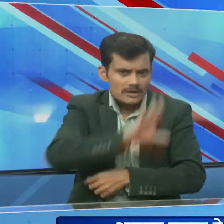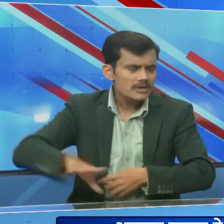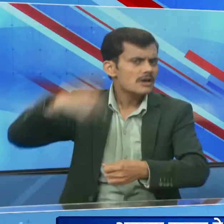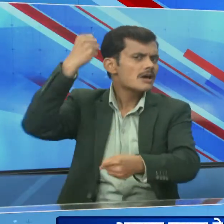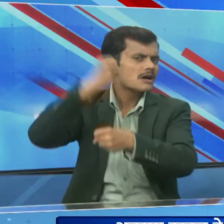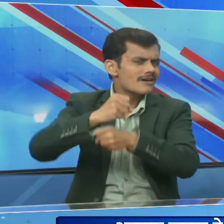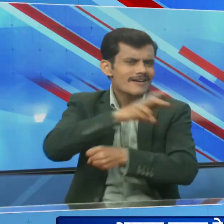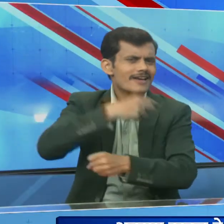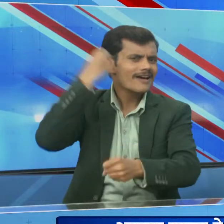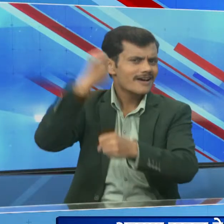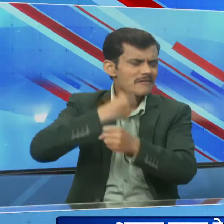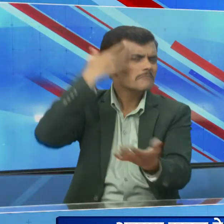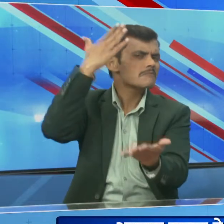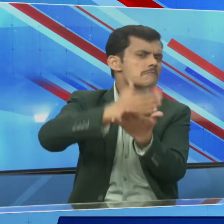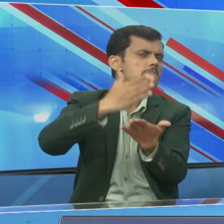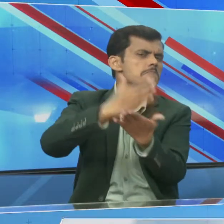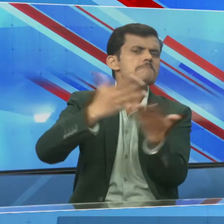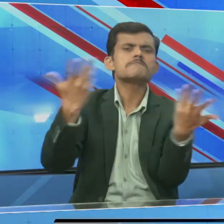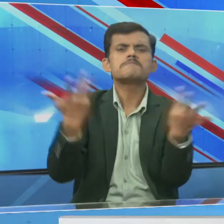हैं?